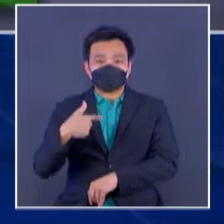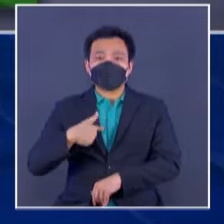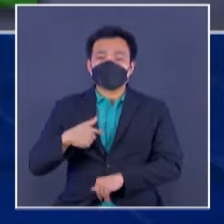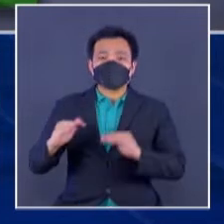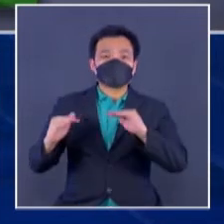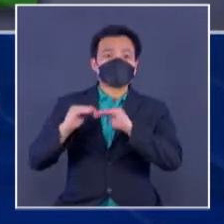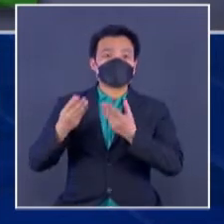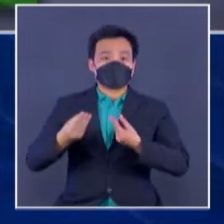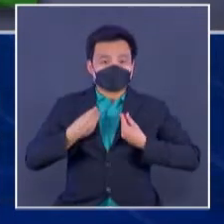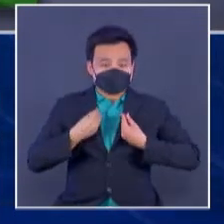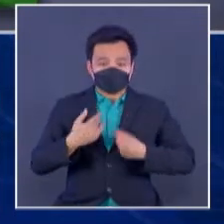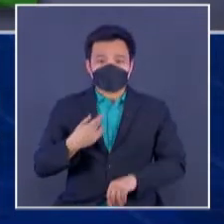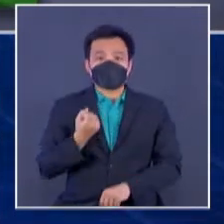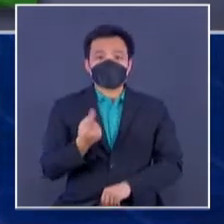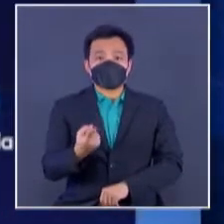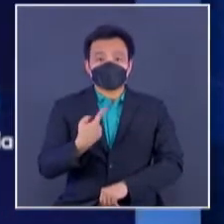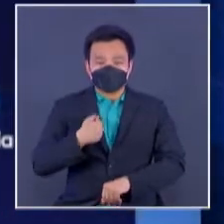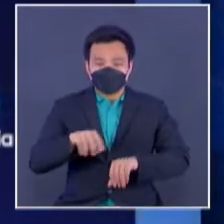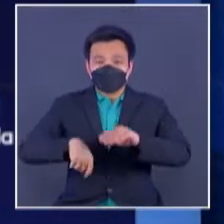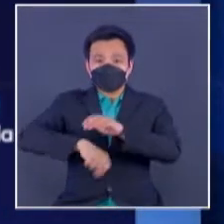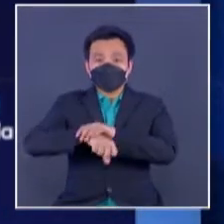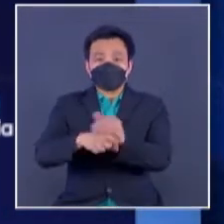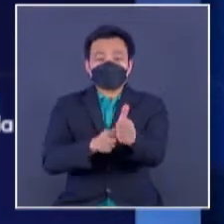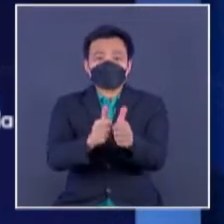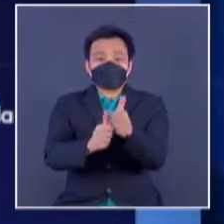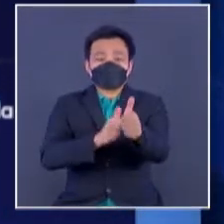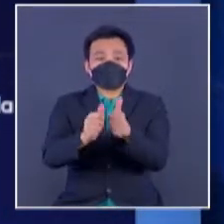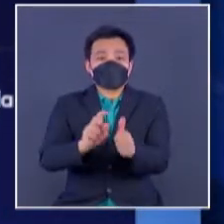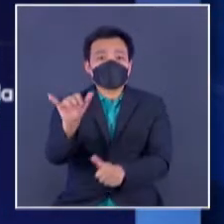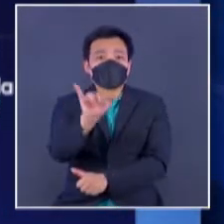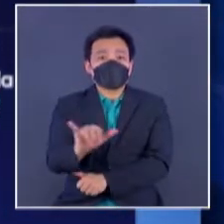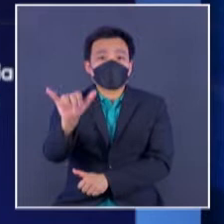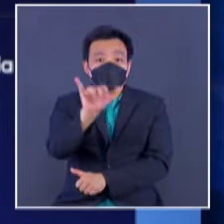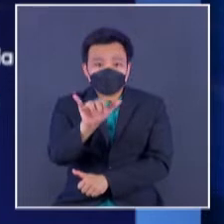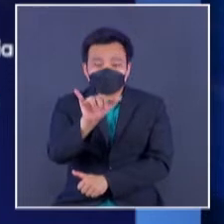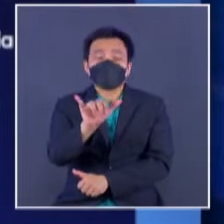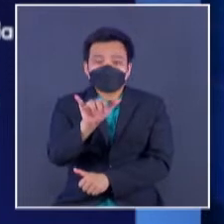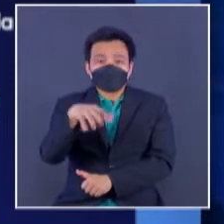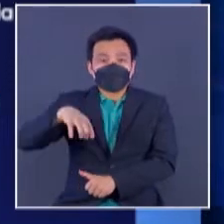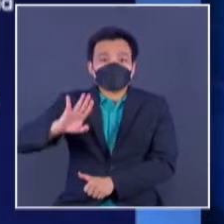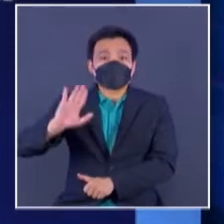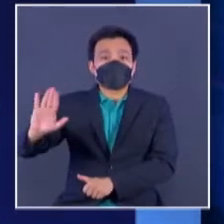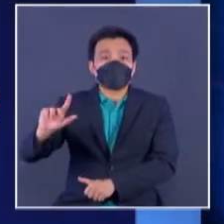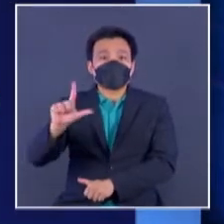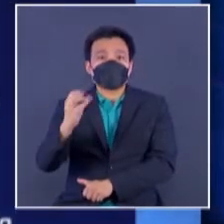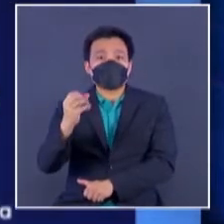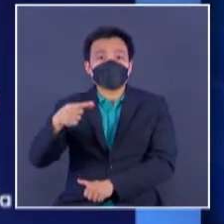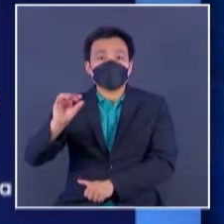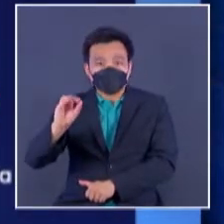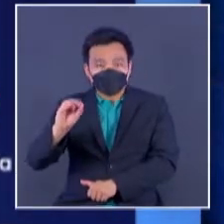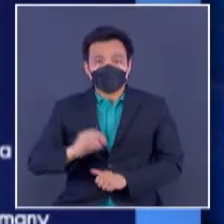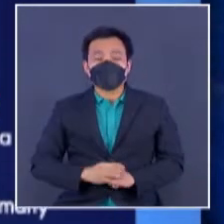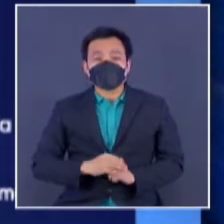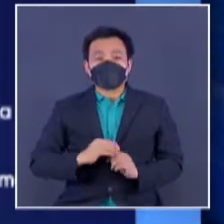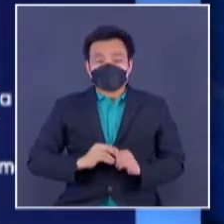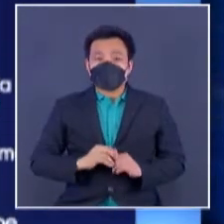การถ่ายทอดสดการแข่งขันฟุตบอลยูโรเปียนพรีซีซั่นคลับนะครับจากบริษัทโลโก้ทีวีผู้ได้สิทธิ์ซึ่งถ่ายทอดไปจนถึงวันที่14